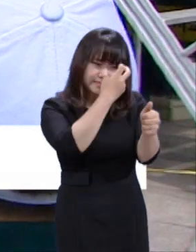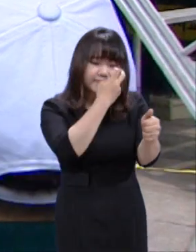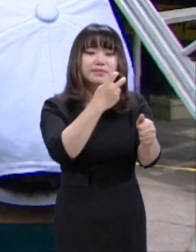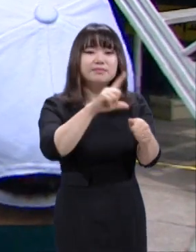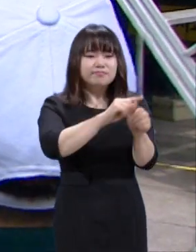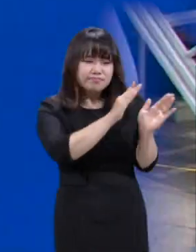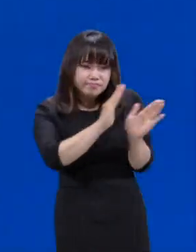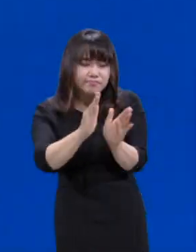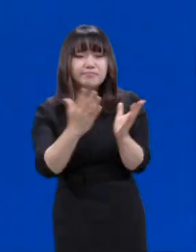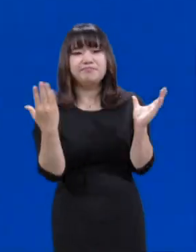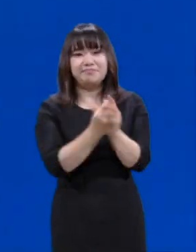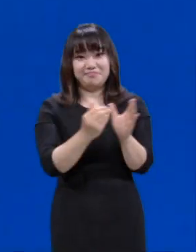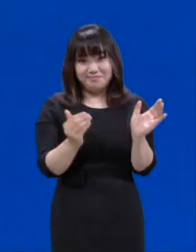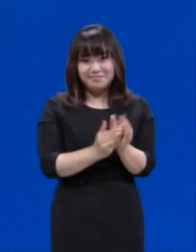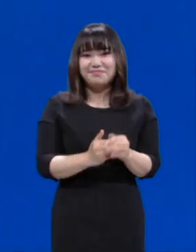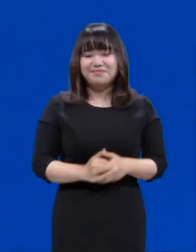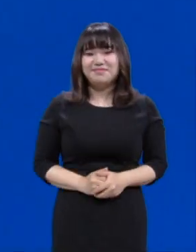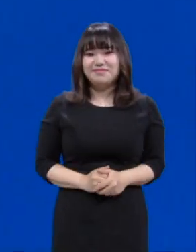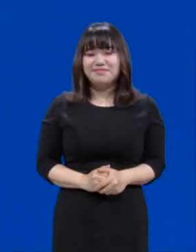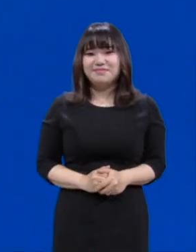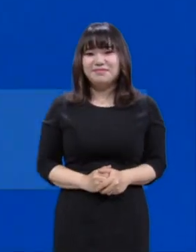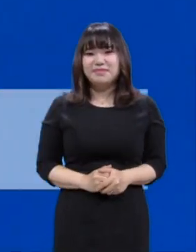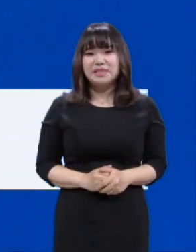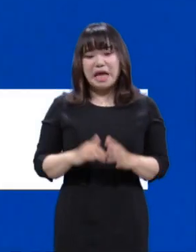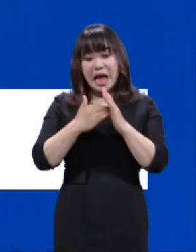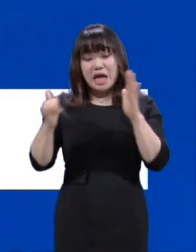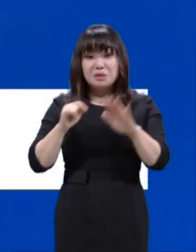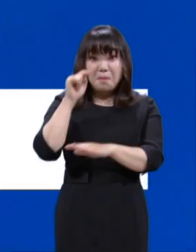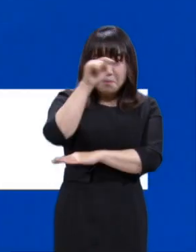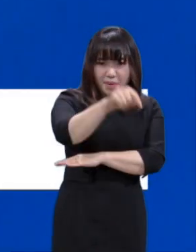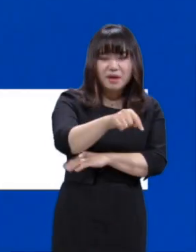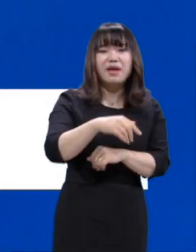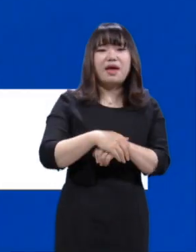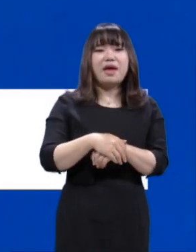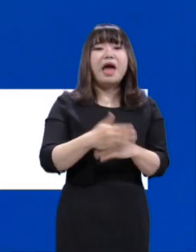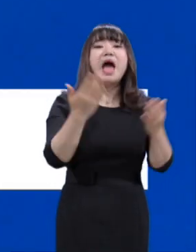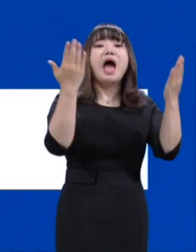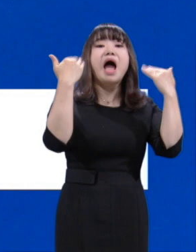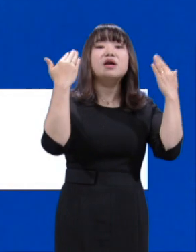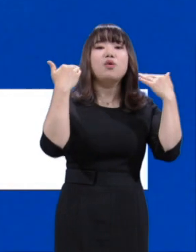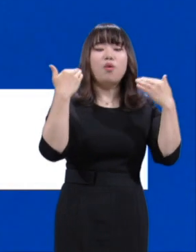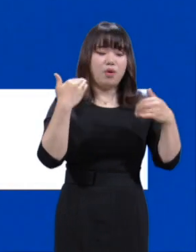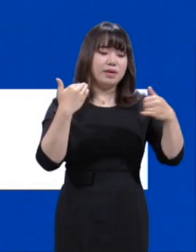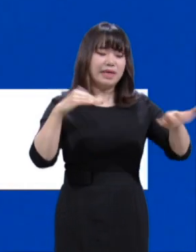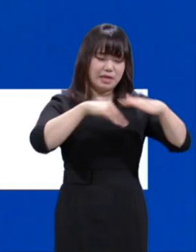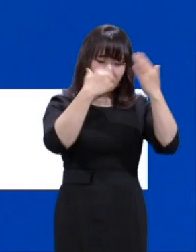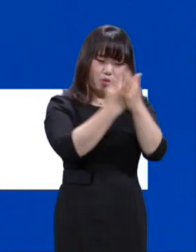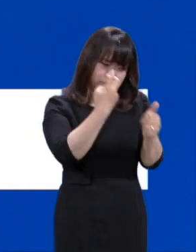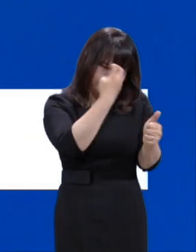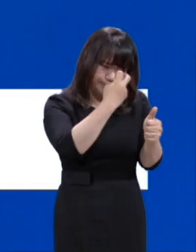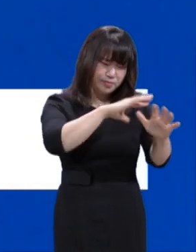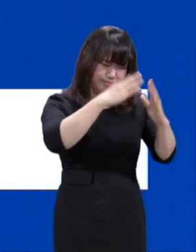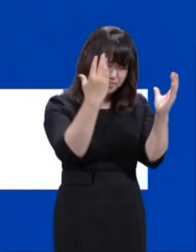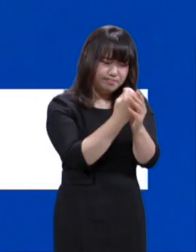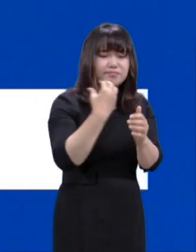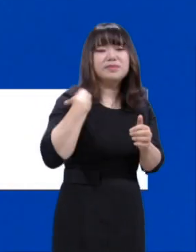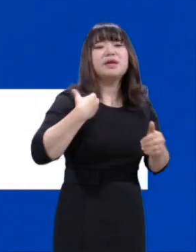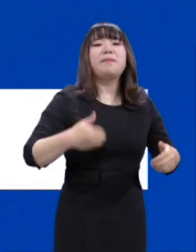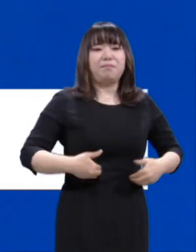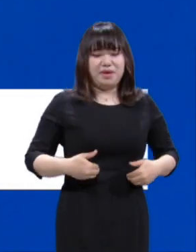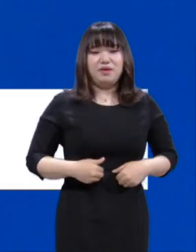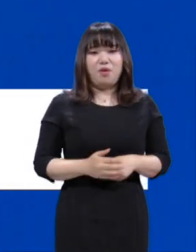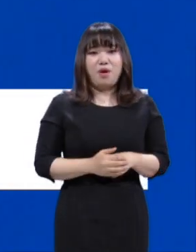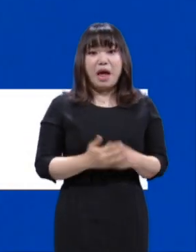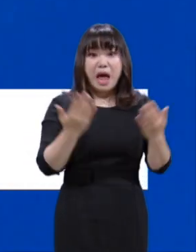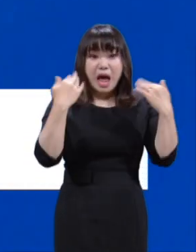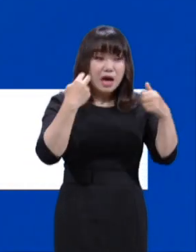준비를 마쳤습니다. 가정 밖에서는 학교가 온전히 학생을 맡겠습니다. 저는 임기 마지막 결제로 학교 돌봄